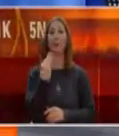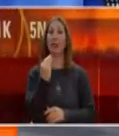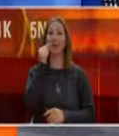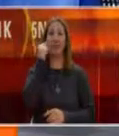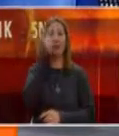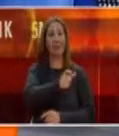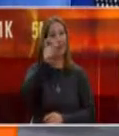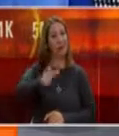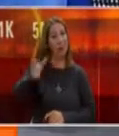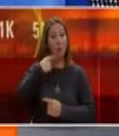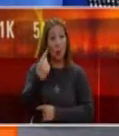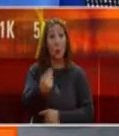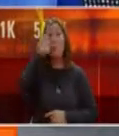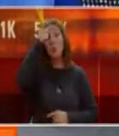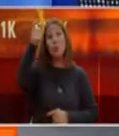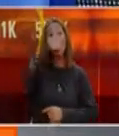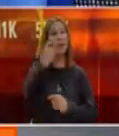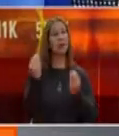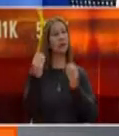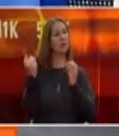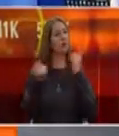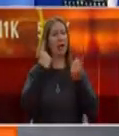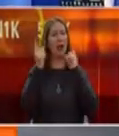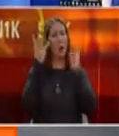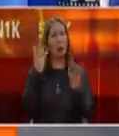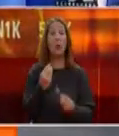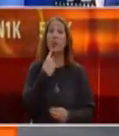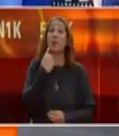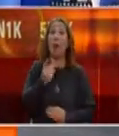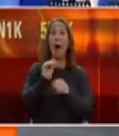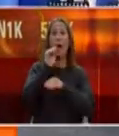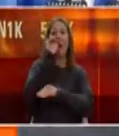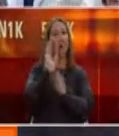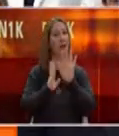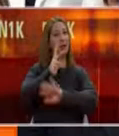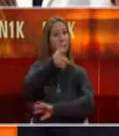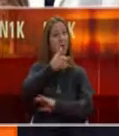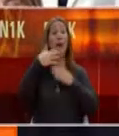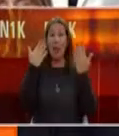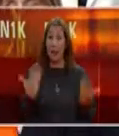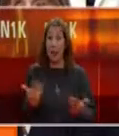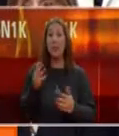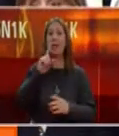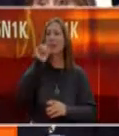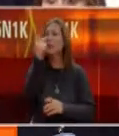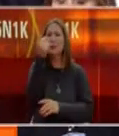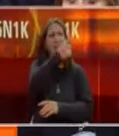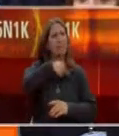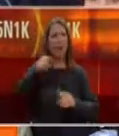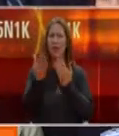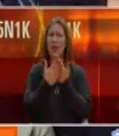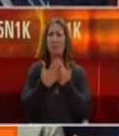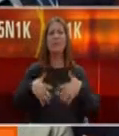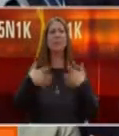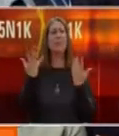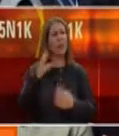ben. Türkiye'de iyi şeyler oluyor nu belki de hayata geçiren hem de hiç kimseden yardım istemeden